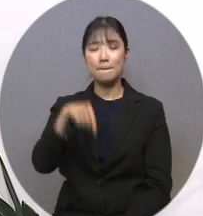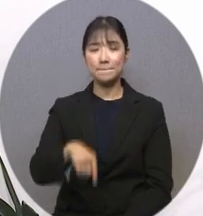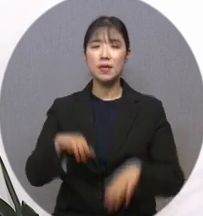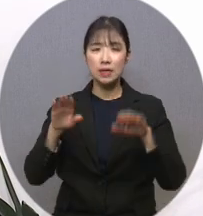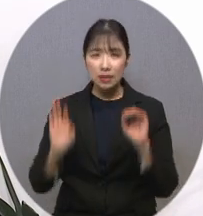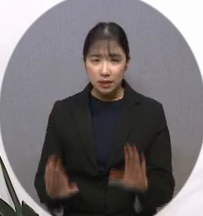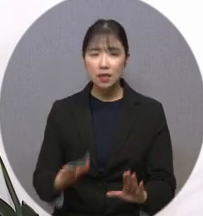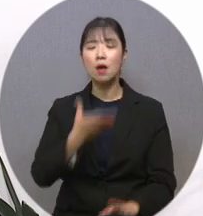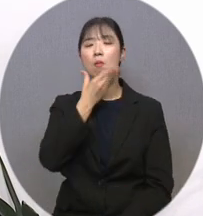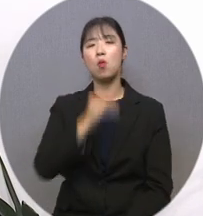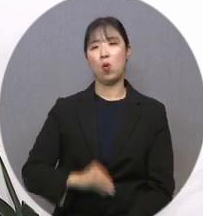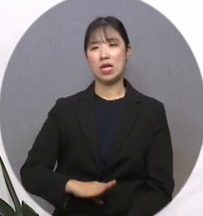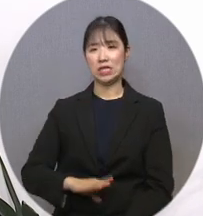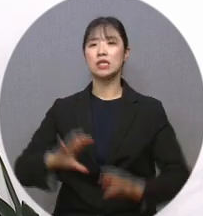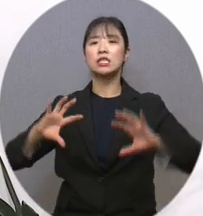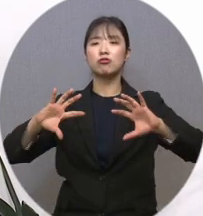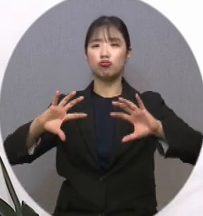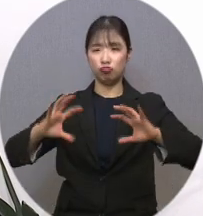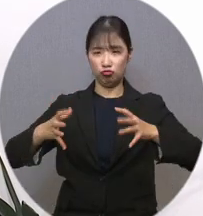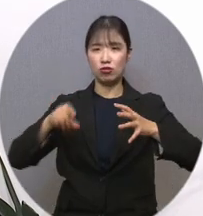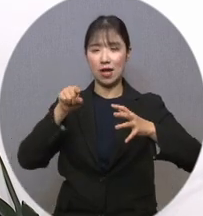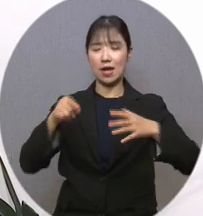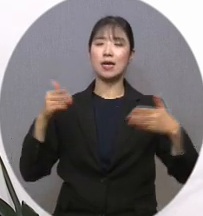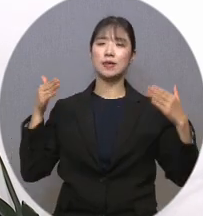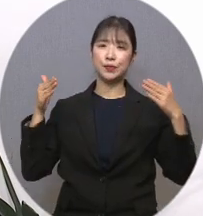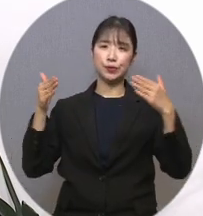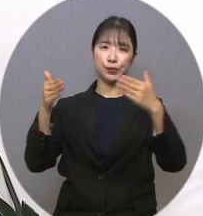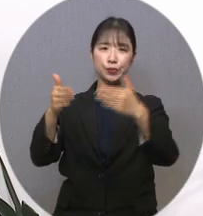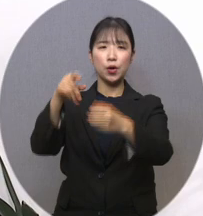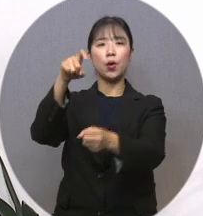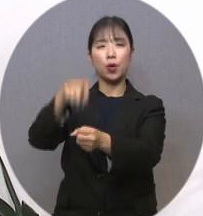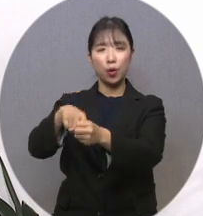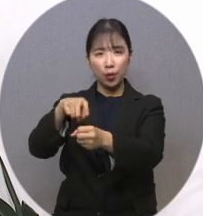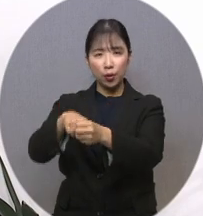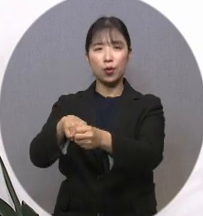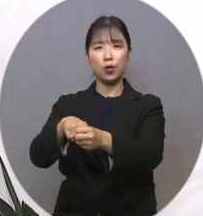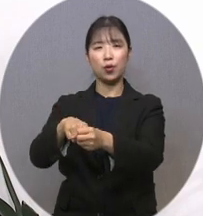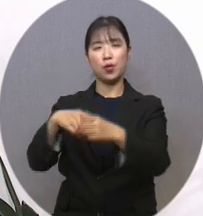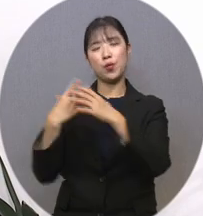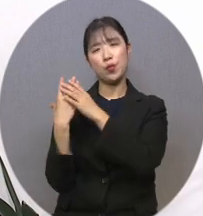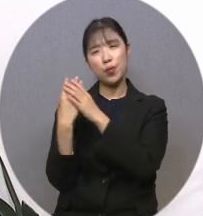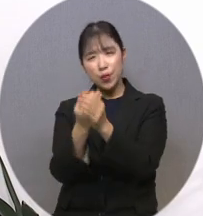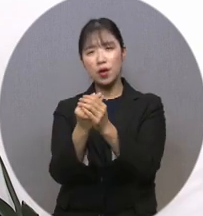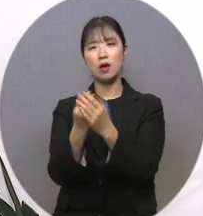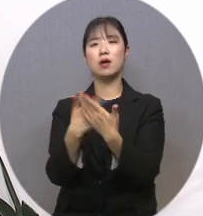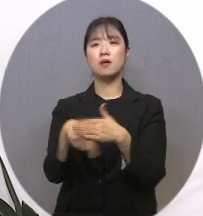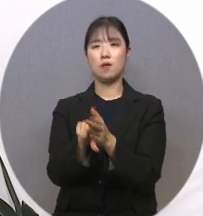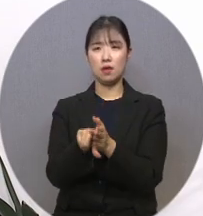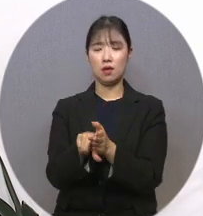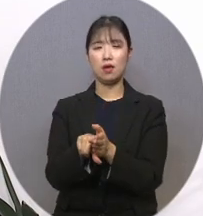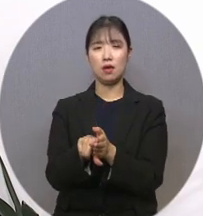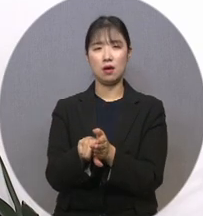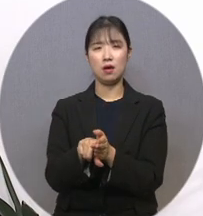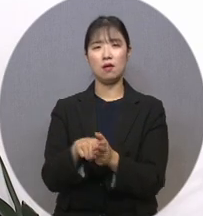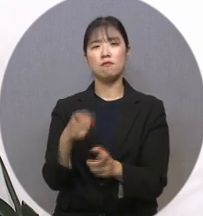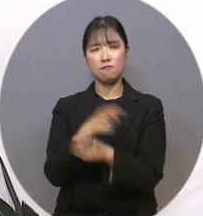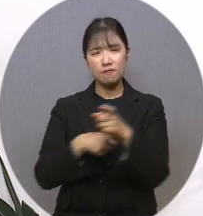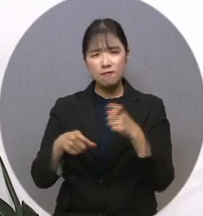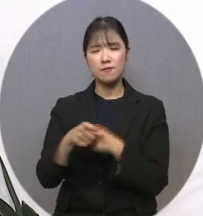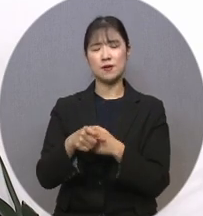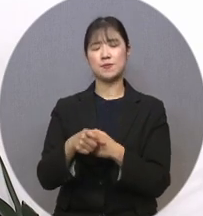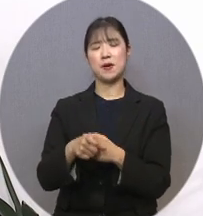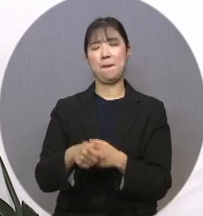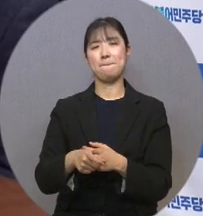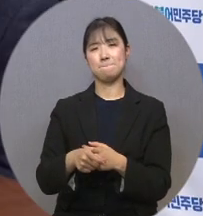이제는 복지국가를 지향하고 또 복지국가를 완성을 위해서 아주 성큼성큼 나가야